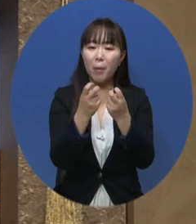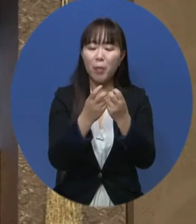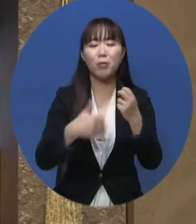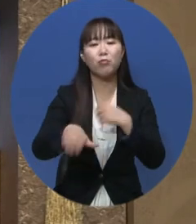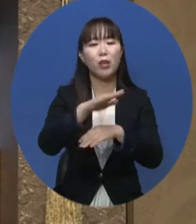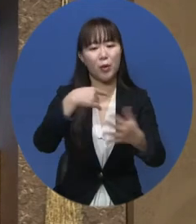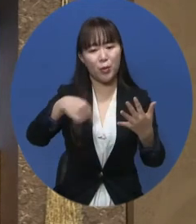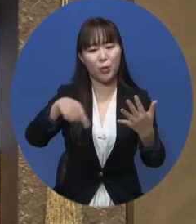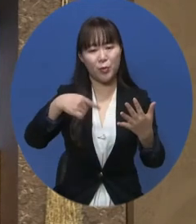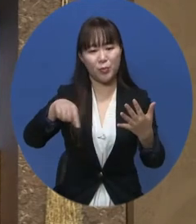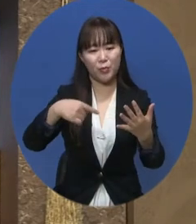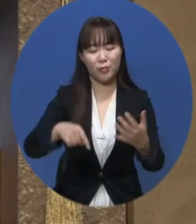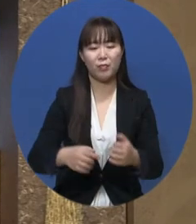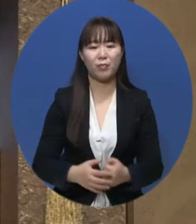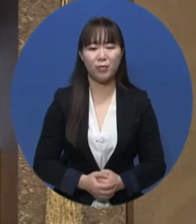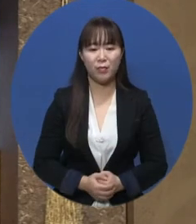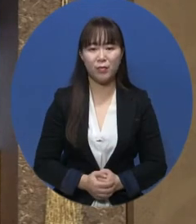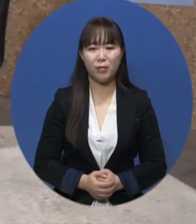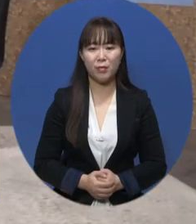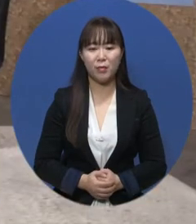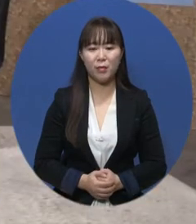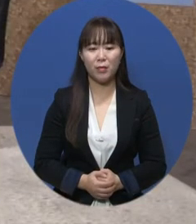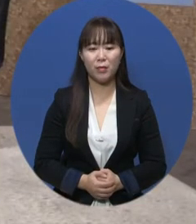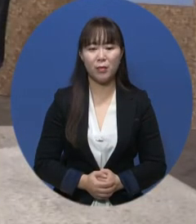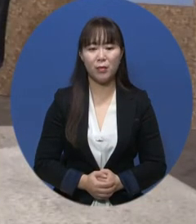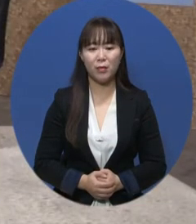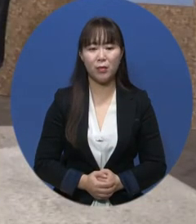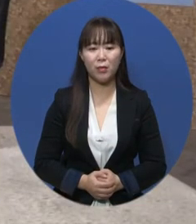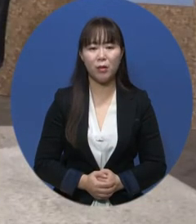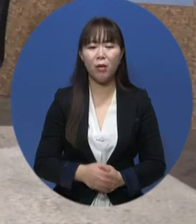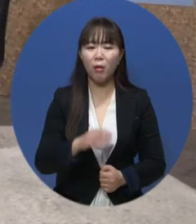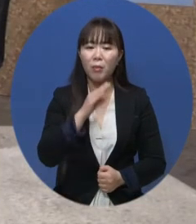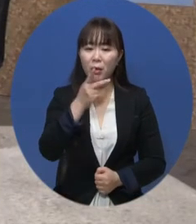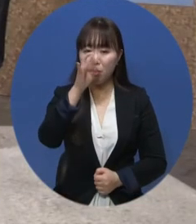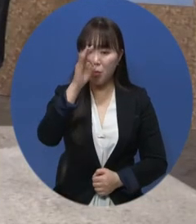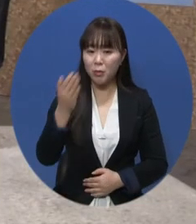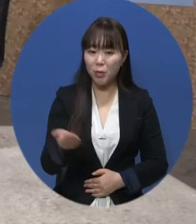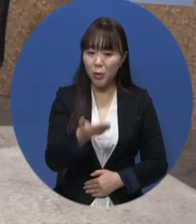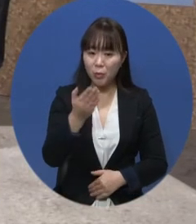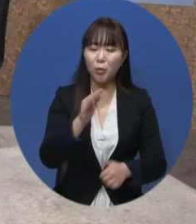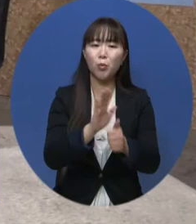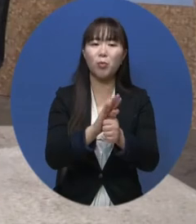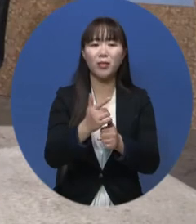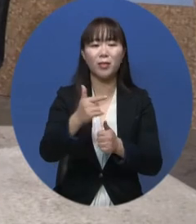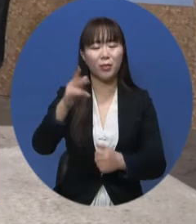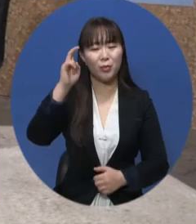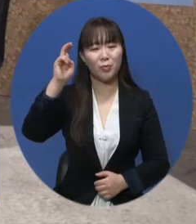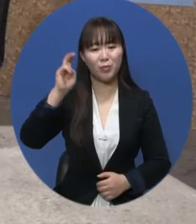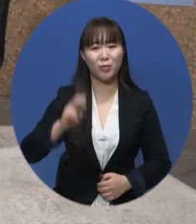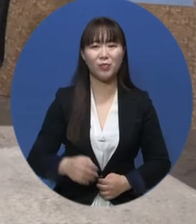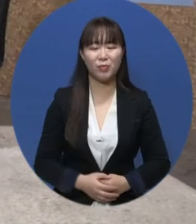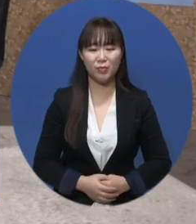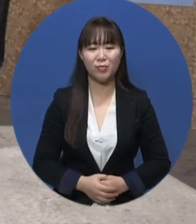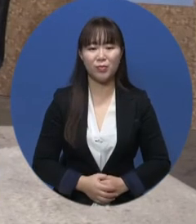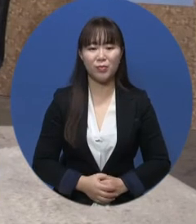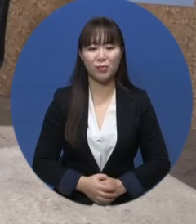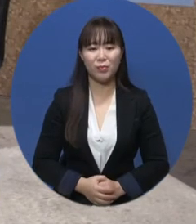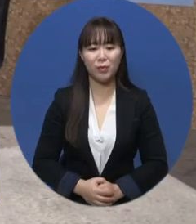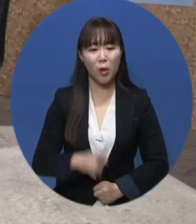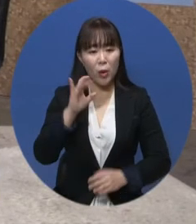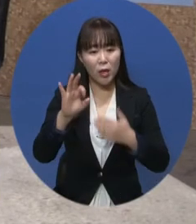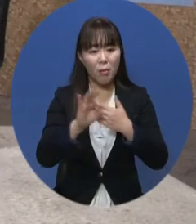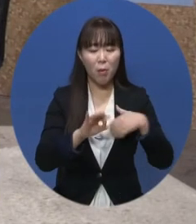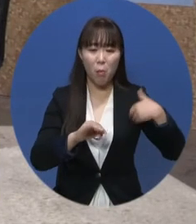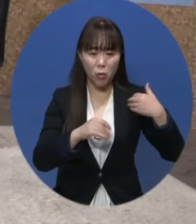저희가 교육을 하죠. 굉장히 어떤 시청자분들도 굉장히 많은 도움이 되실 것 같은데요. 네, 네. 왜냐하면